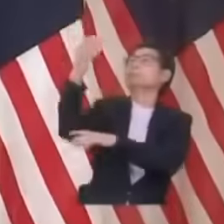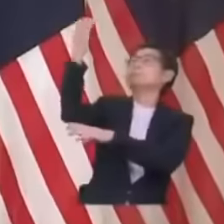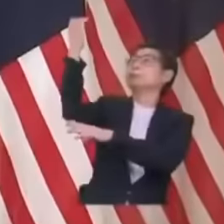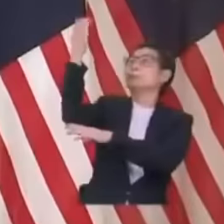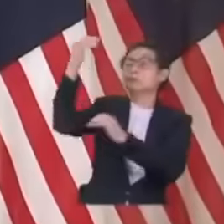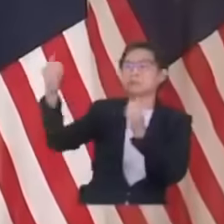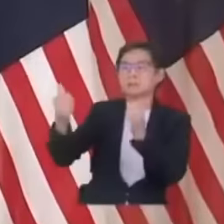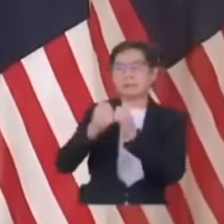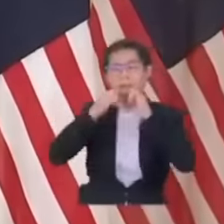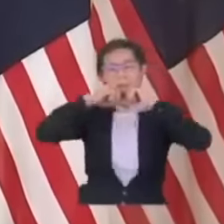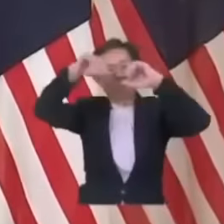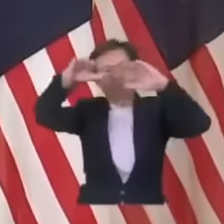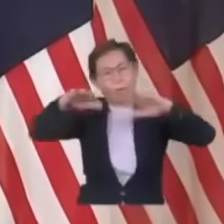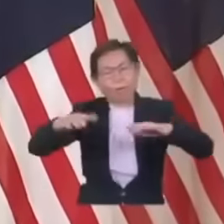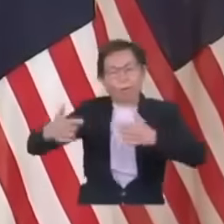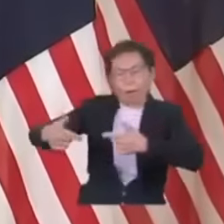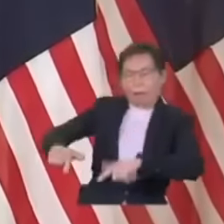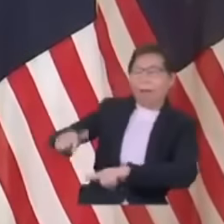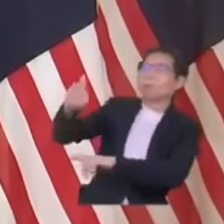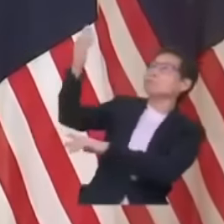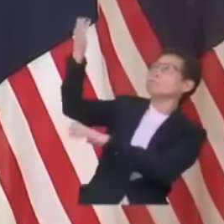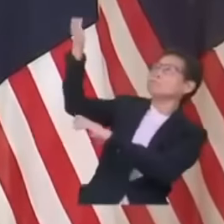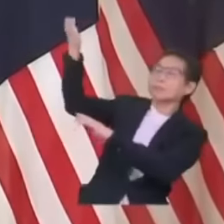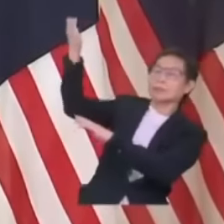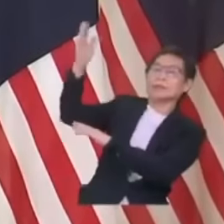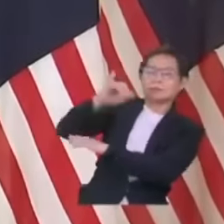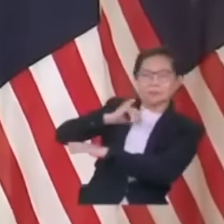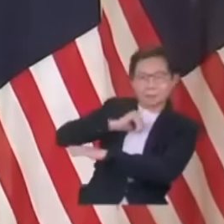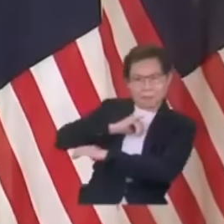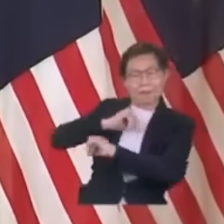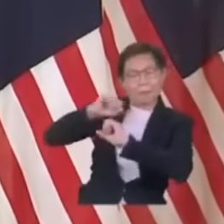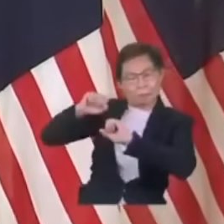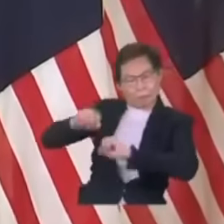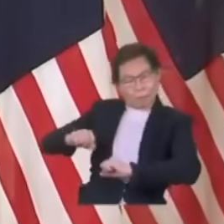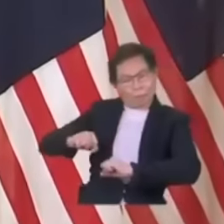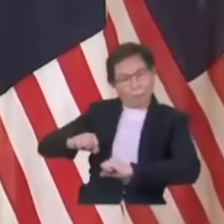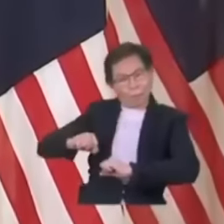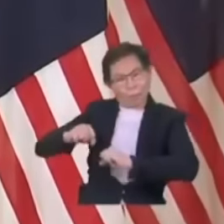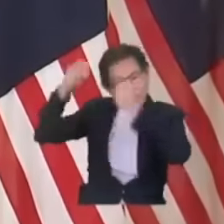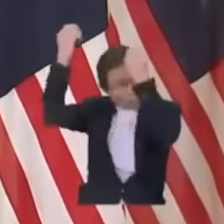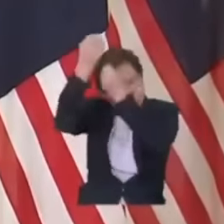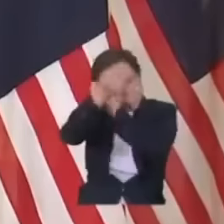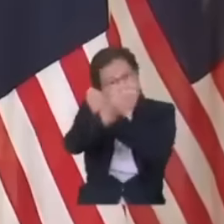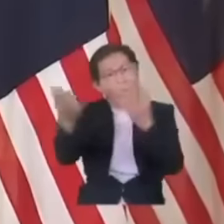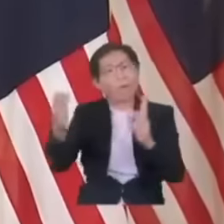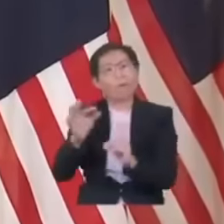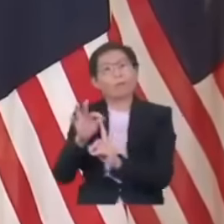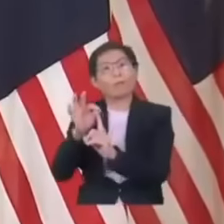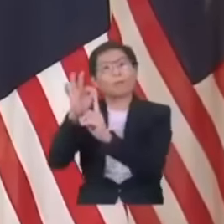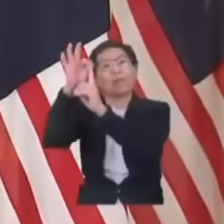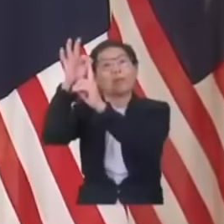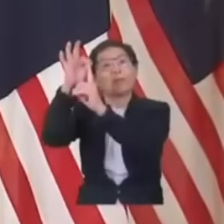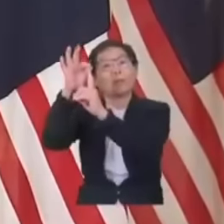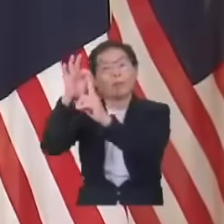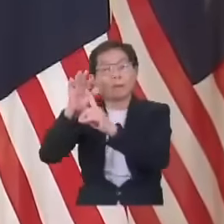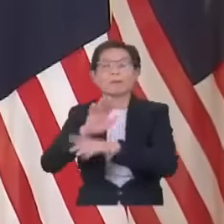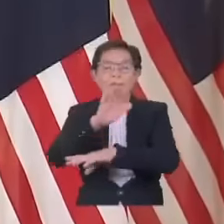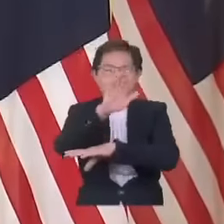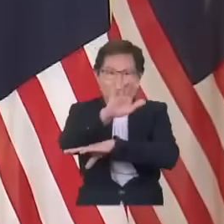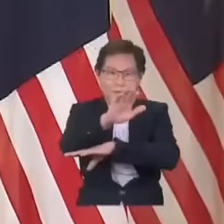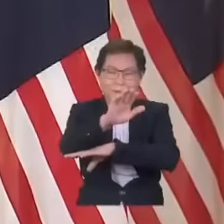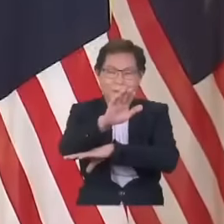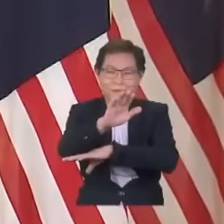dengan rahmat dan keizinannya saya dapat menyampaikan perutusan khas pada